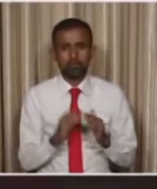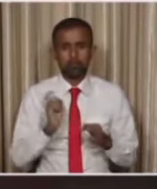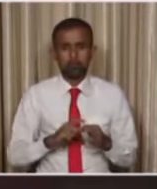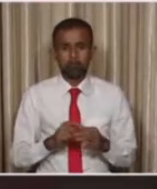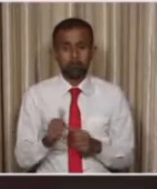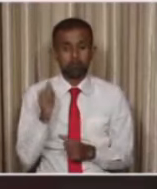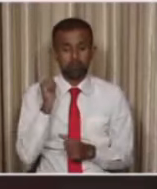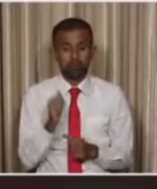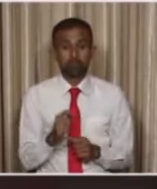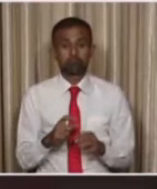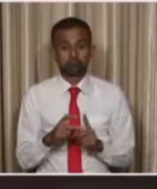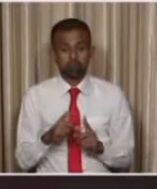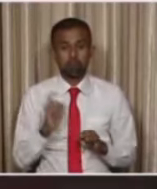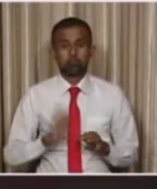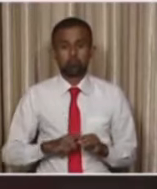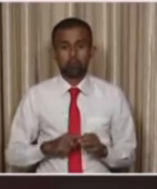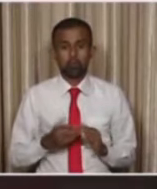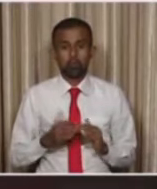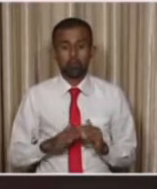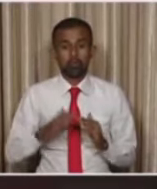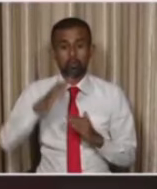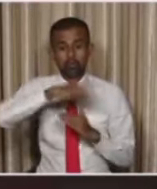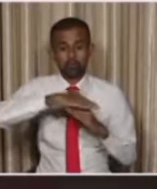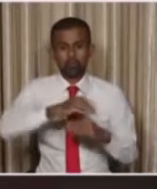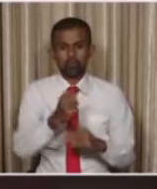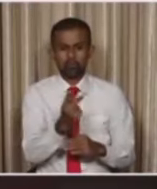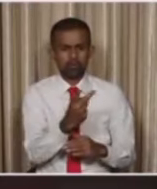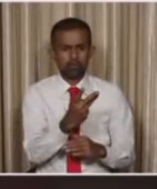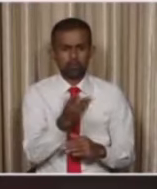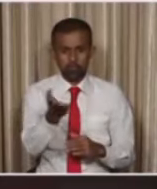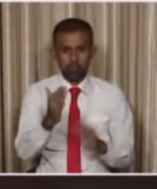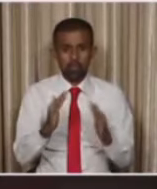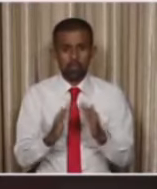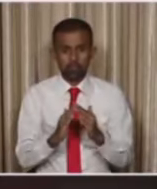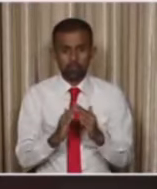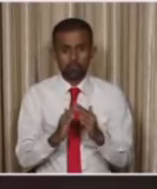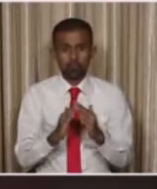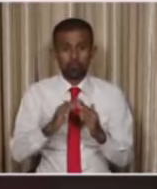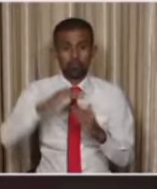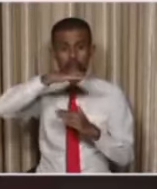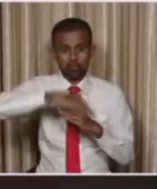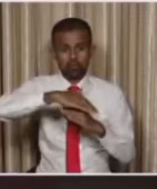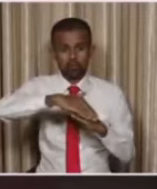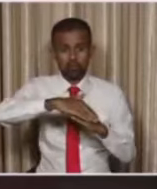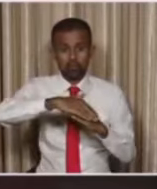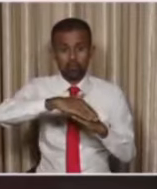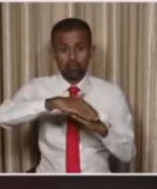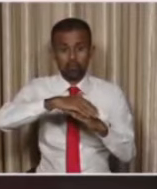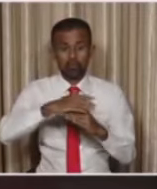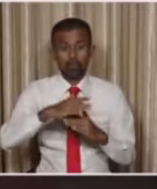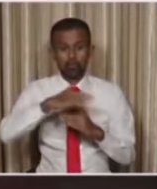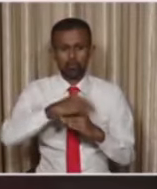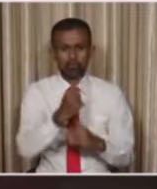තිබුණු බරපතලම ප්‍රශ්නයක්. ගමක උළු ගෙවල් දෙක තුනයි තිබුණේ. මුතුමාලාගේ ගමේ ඒ දවස්වල උළු ගෙදර කියලා ගෙවල් තිබුණා. ඒ කියන්නේ උළු ගෙදර කියන්නේ උළු